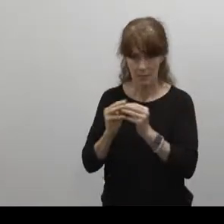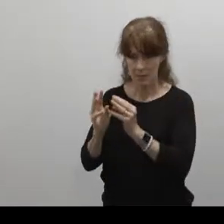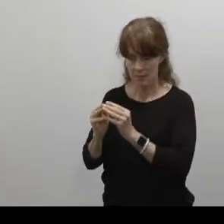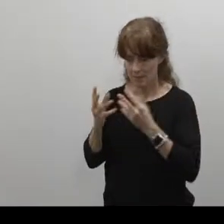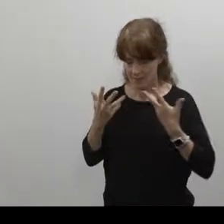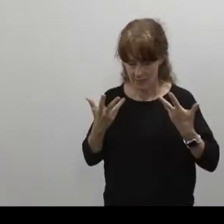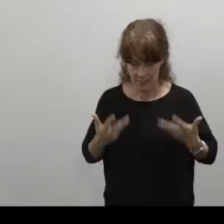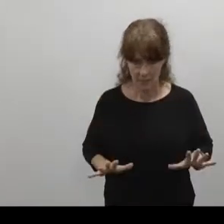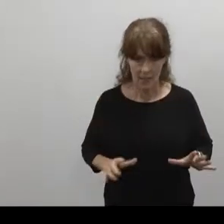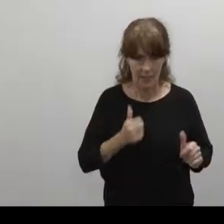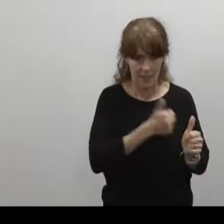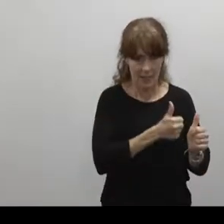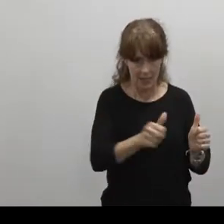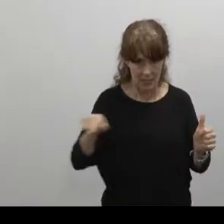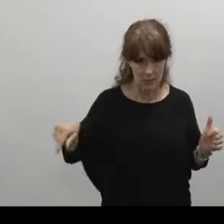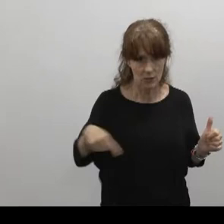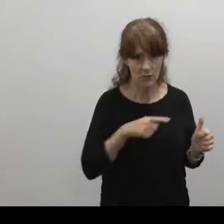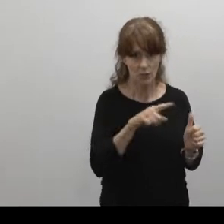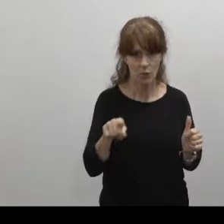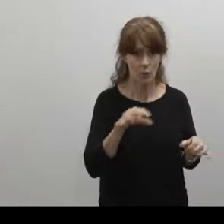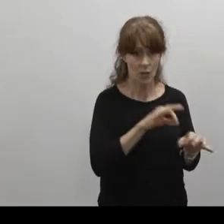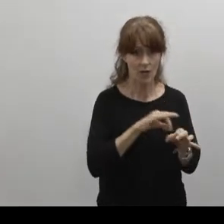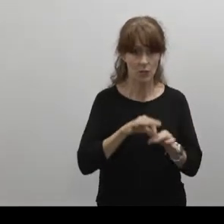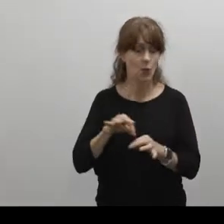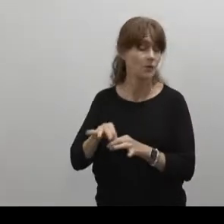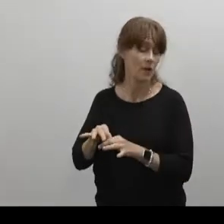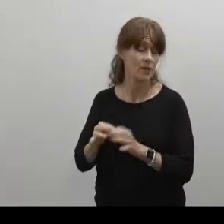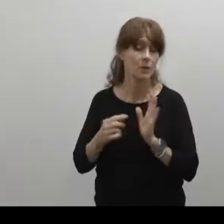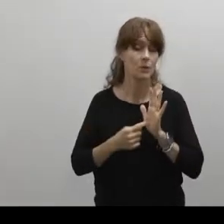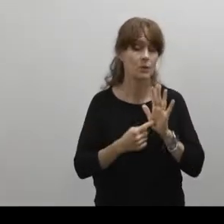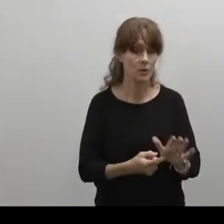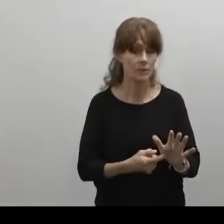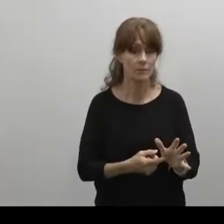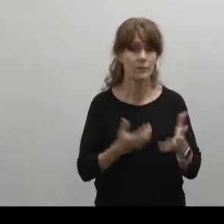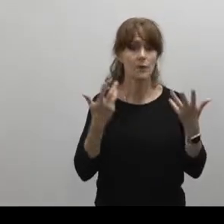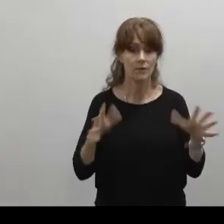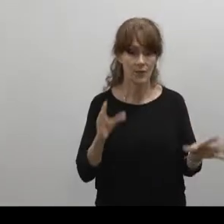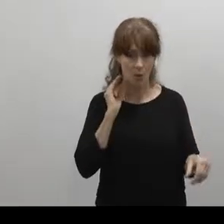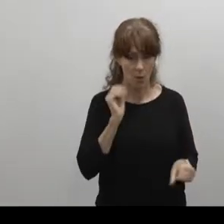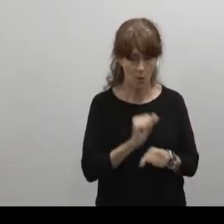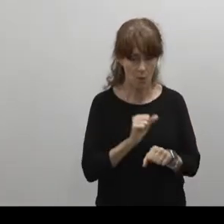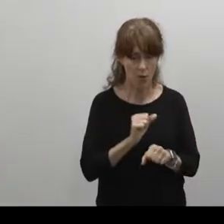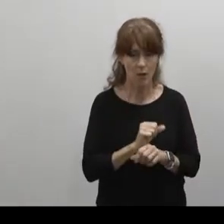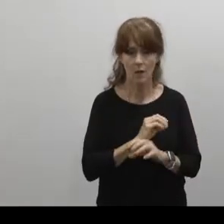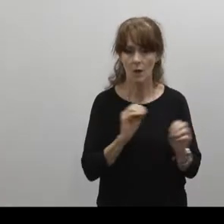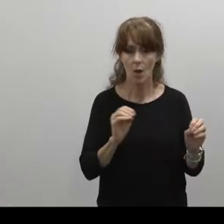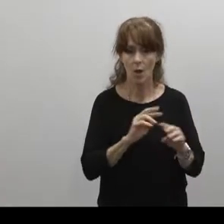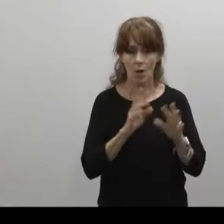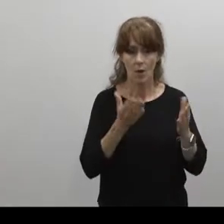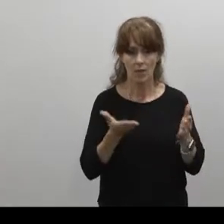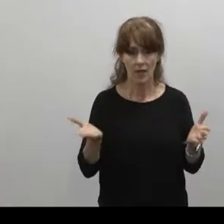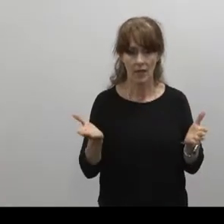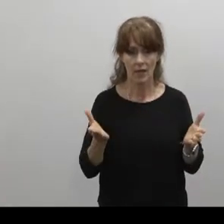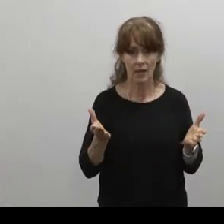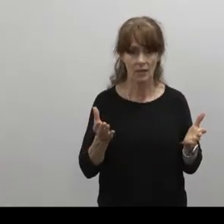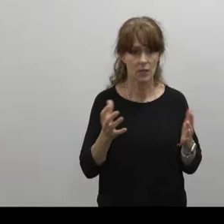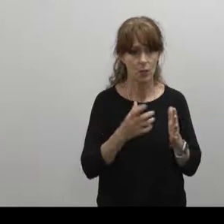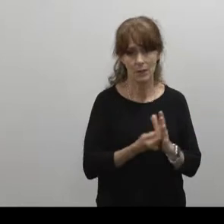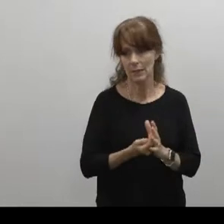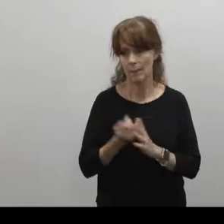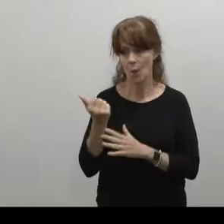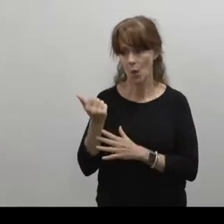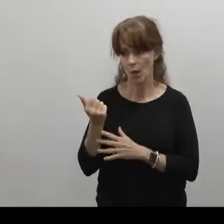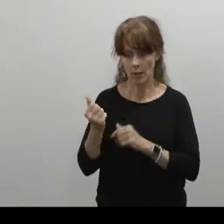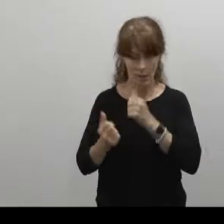ban chùm hỏi dương ban thờ lùm hạt hỏi môn nâng dương màu chỗ thức nông tụp bộ nâng